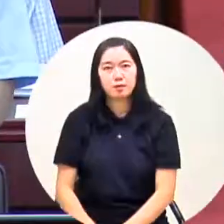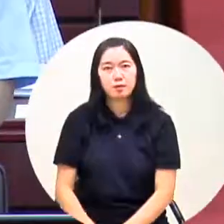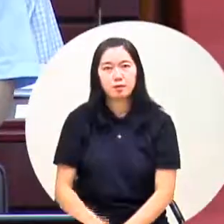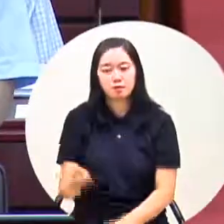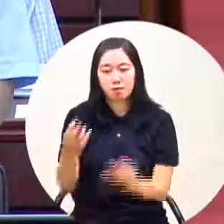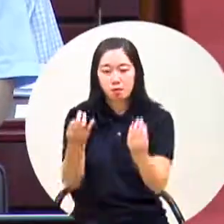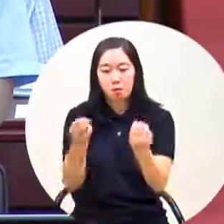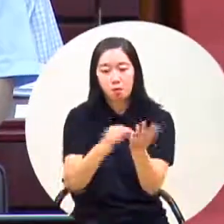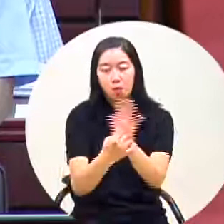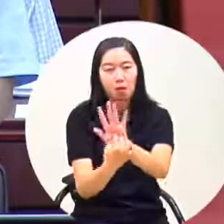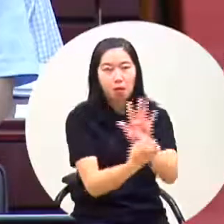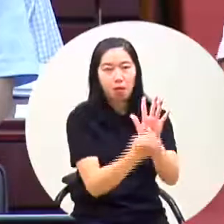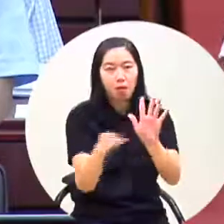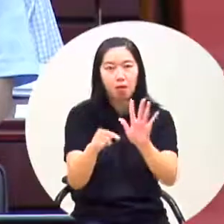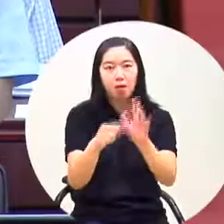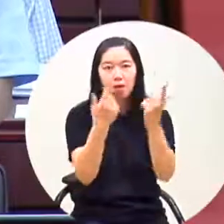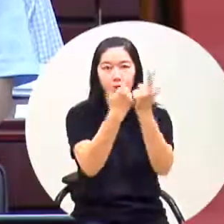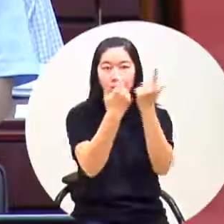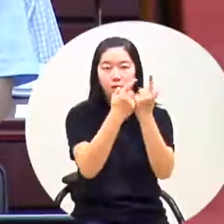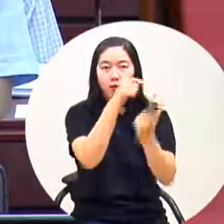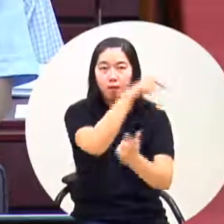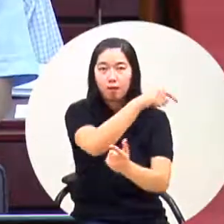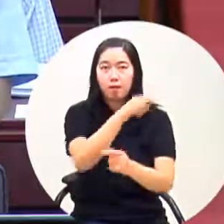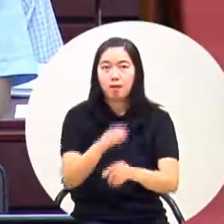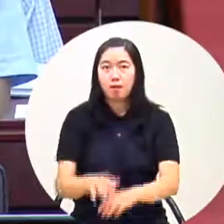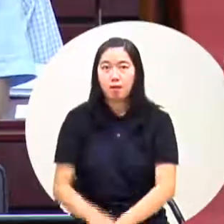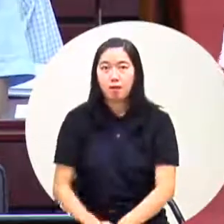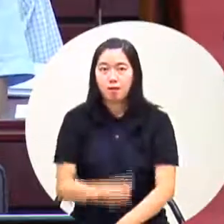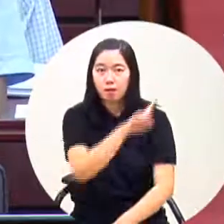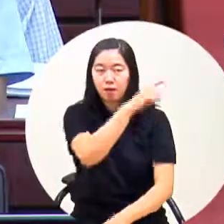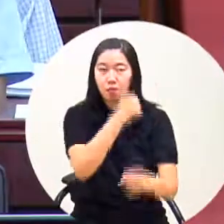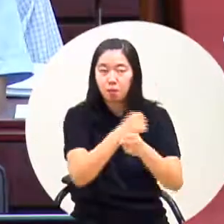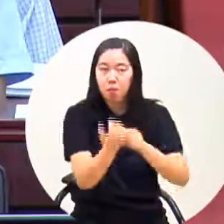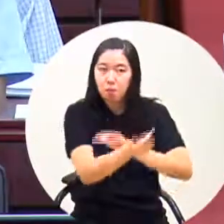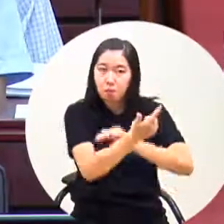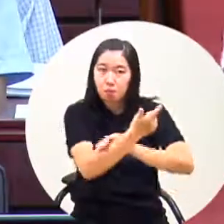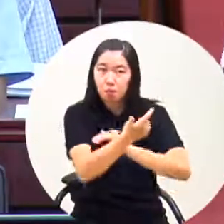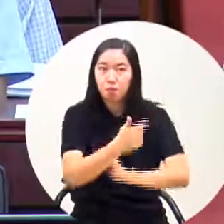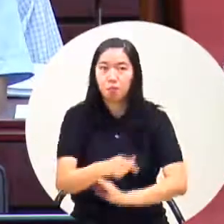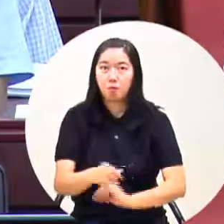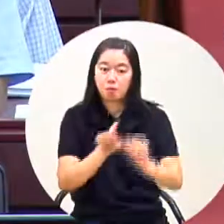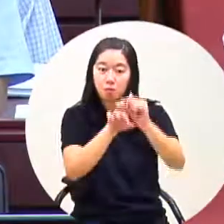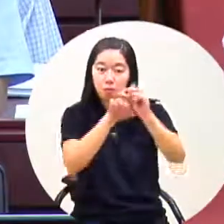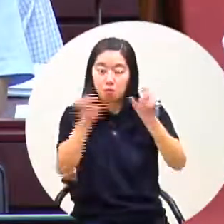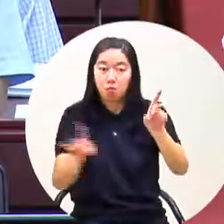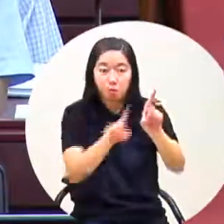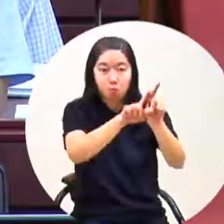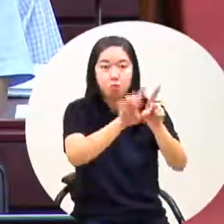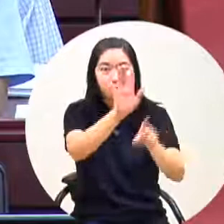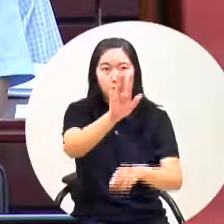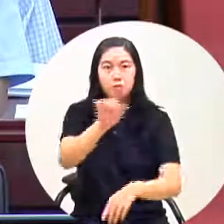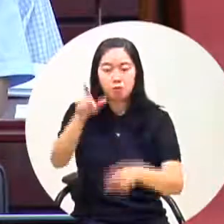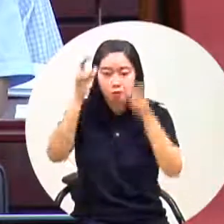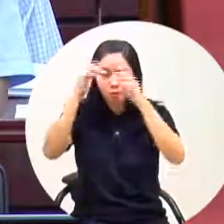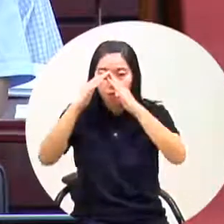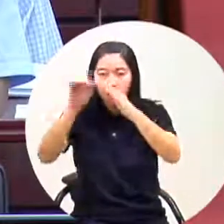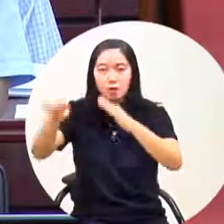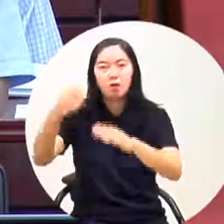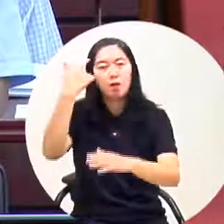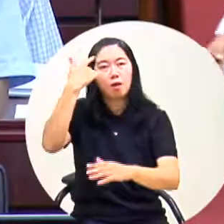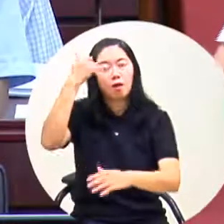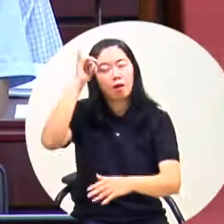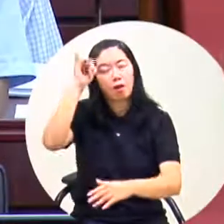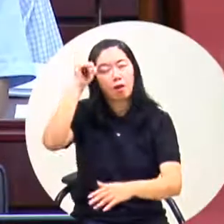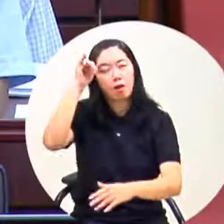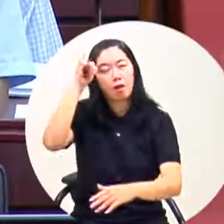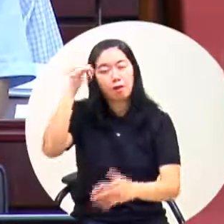来，反而是台北市跟比较积极在处理，啊，台中也跟得上了，只有我们高雄市还在那停在原点。